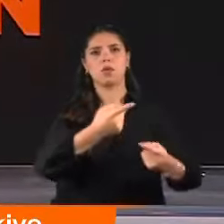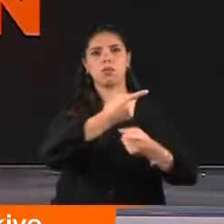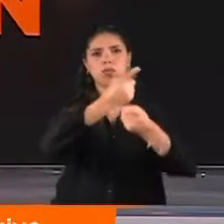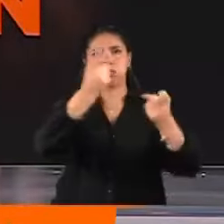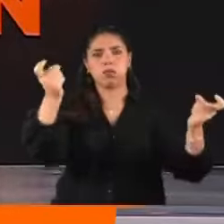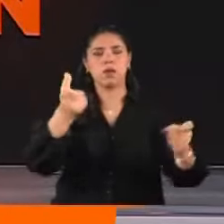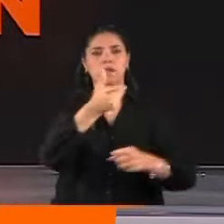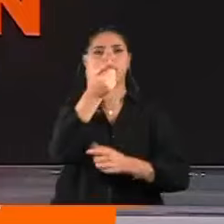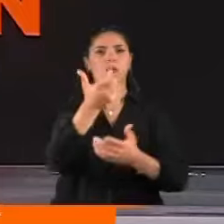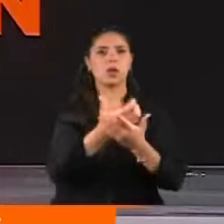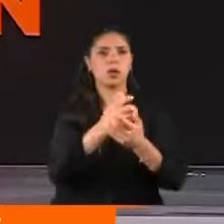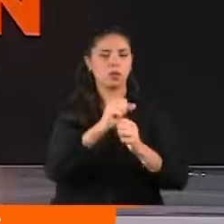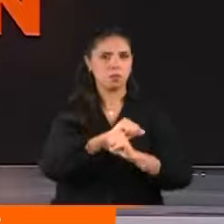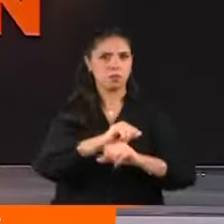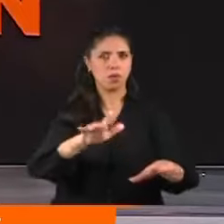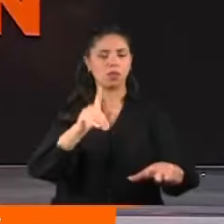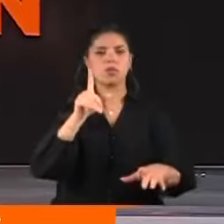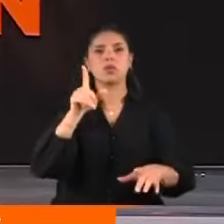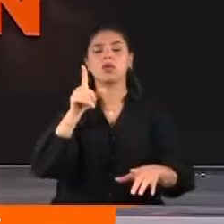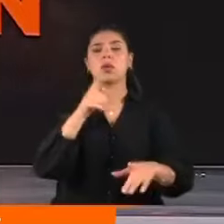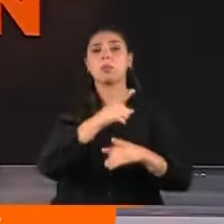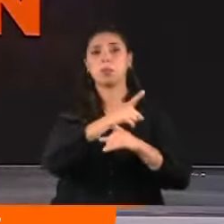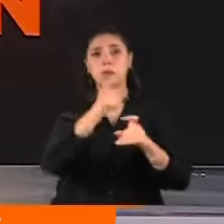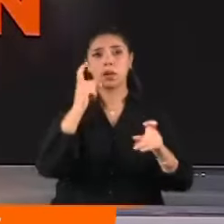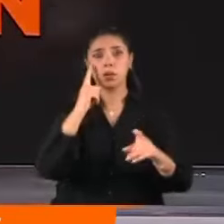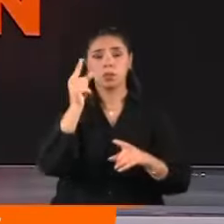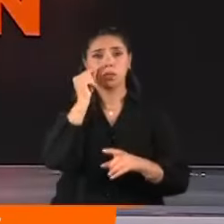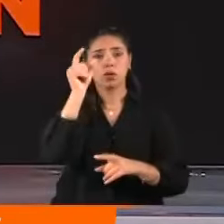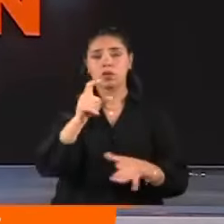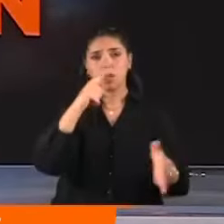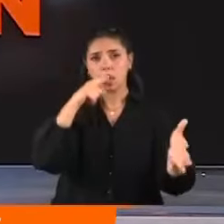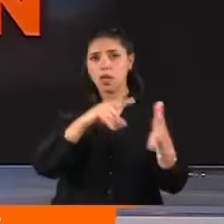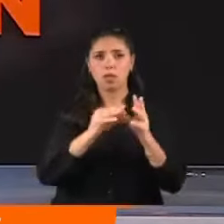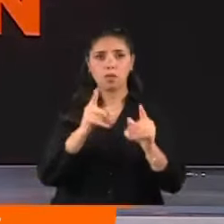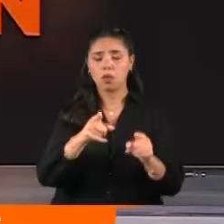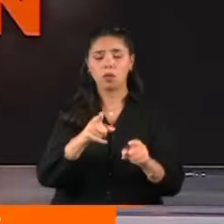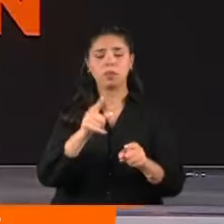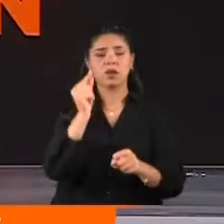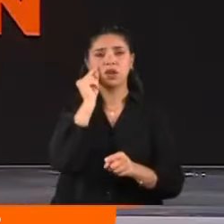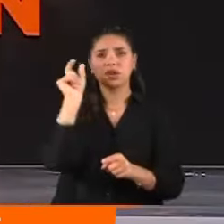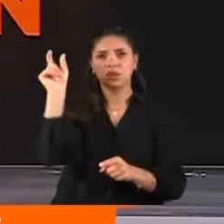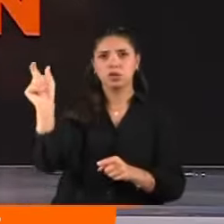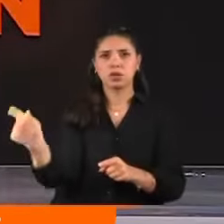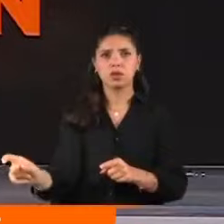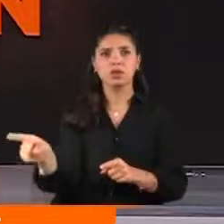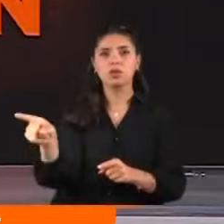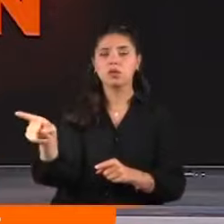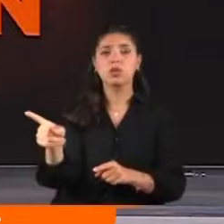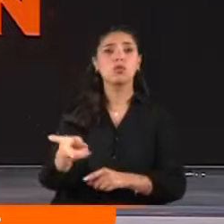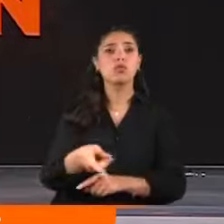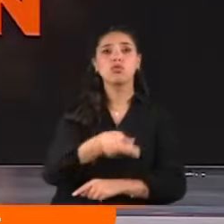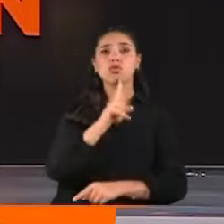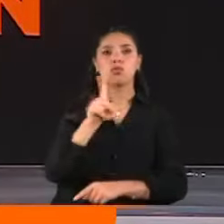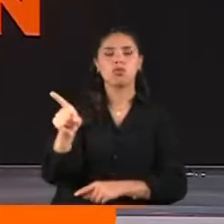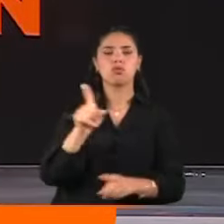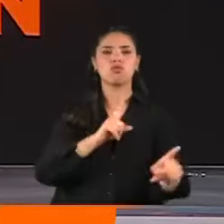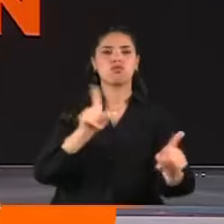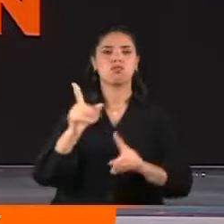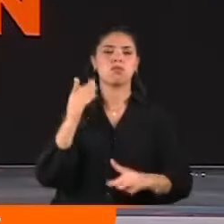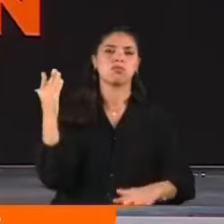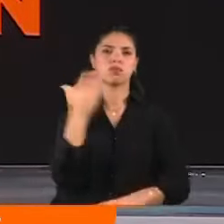açtığı görüntüleri yayınladı. Attığı kurşunlarla her an birini vurabilecek olan o maganda gün sonunda neyse ki